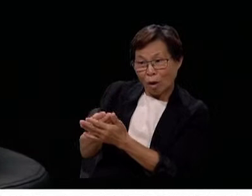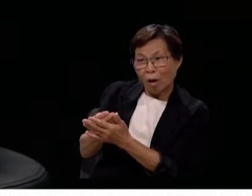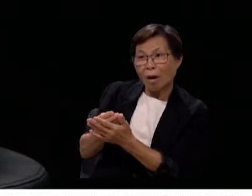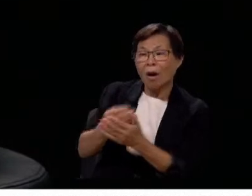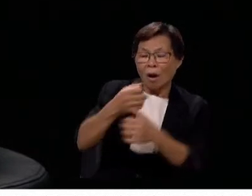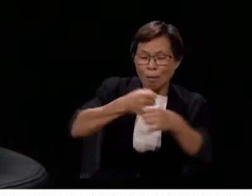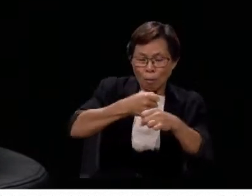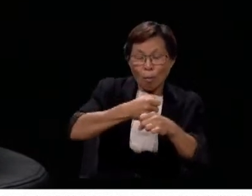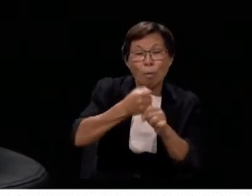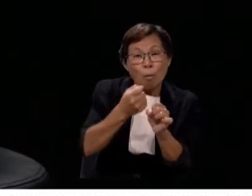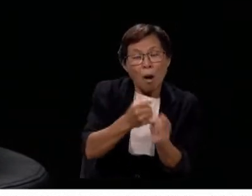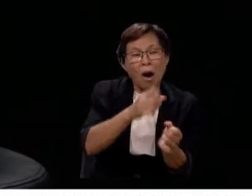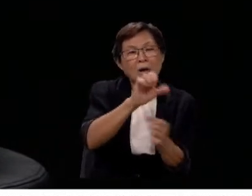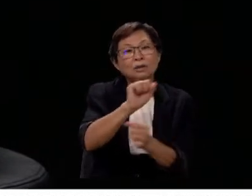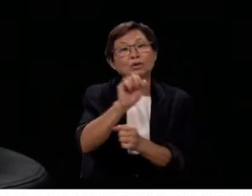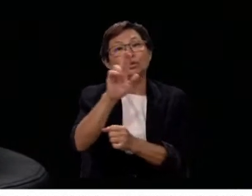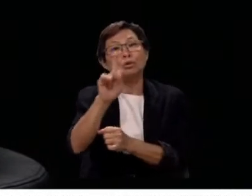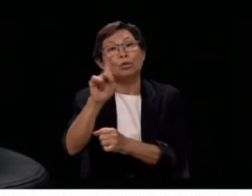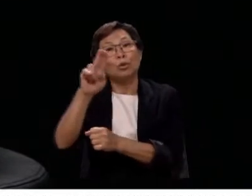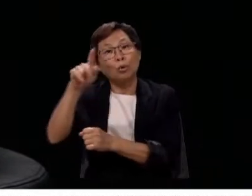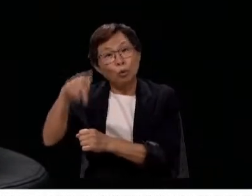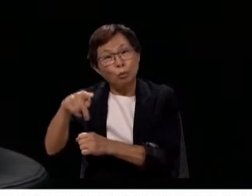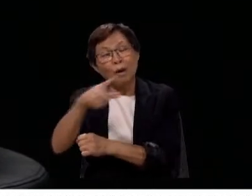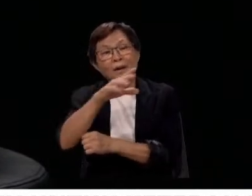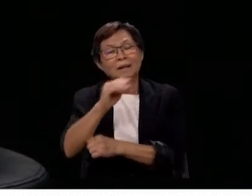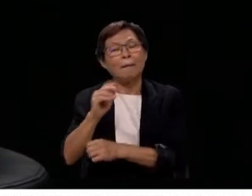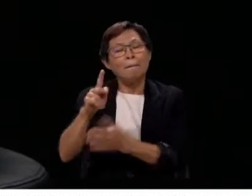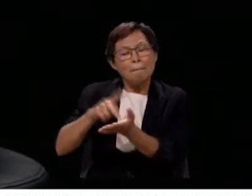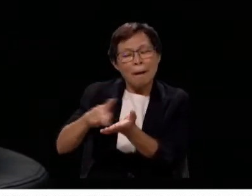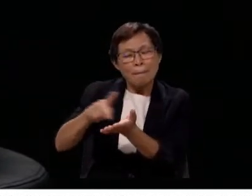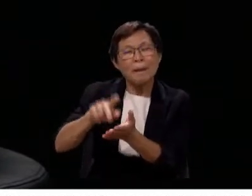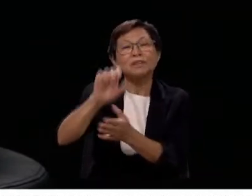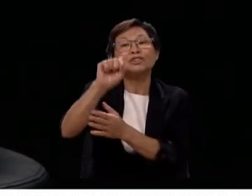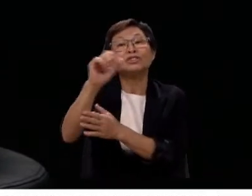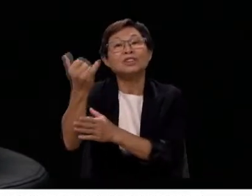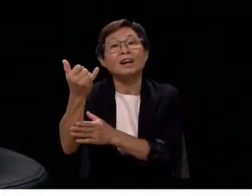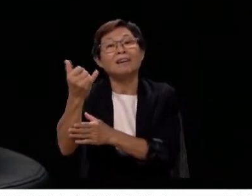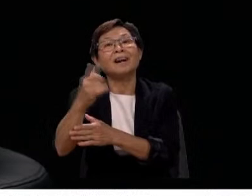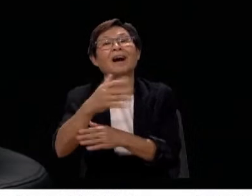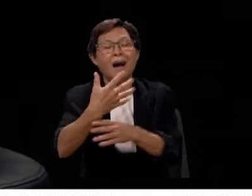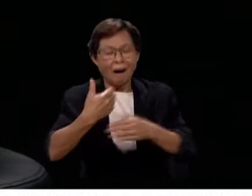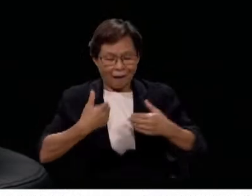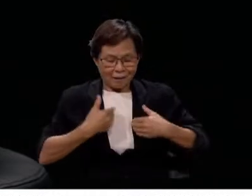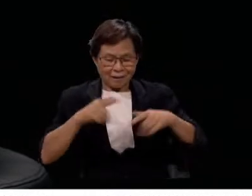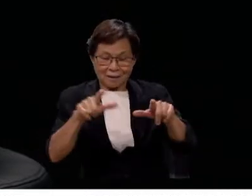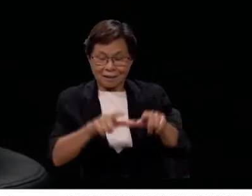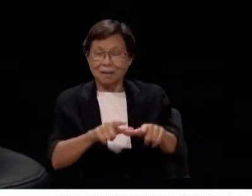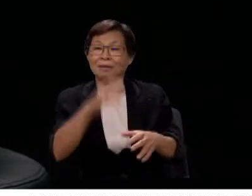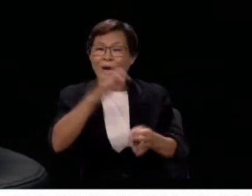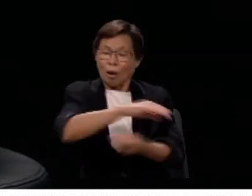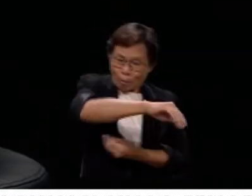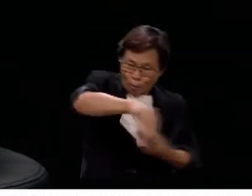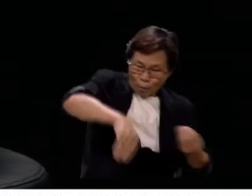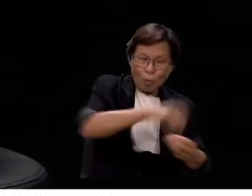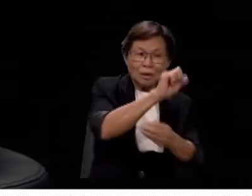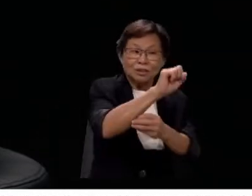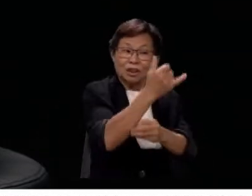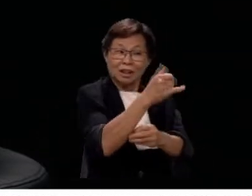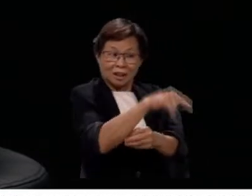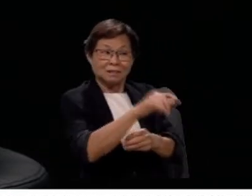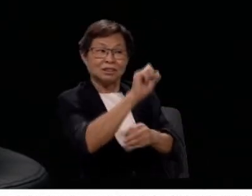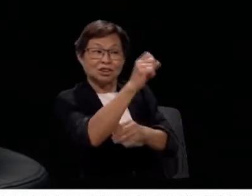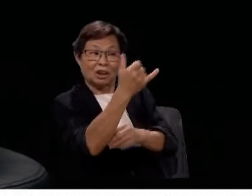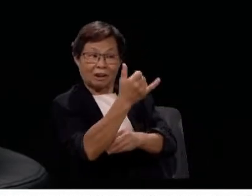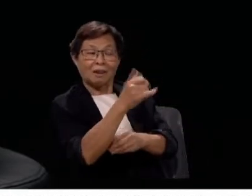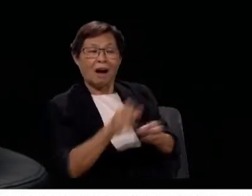diterbitkan melalui suku dan mereka akan membayar zakat konsesi bila pengambilan alih ini berlaku mana ya syari'at yang tiada konsesi